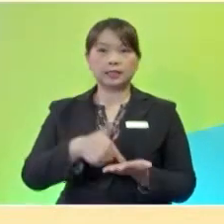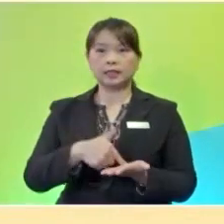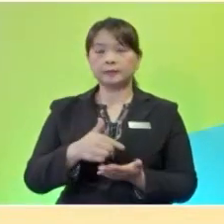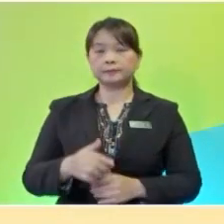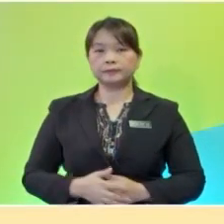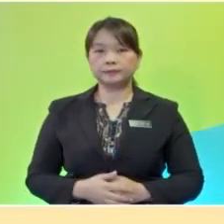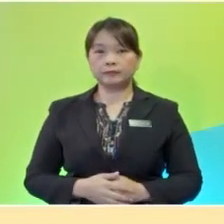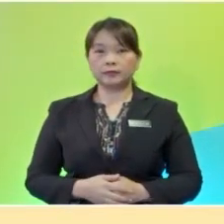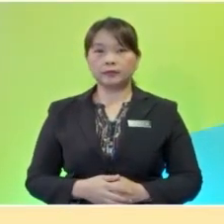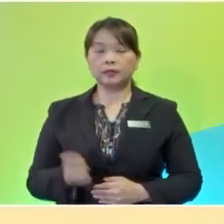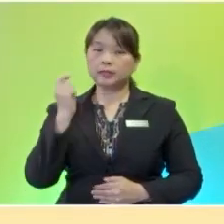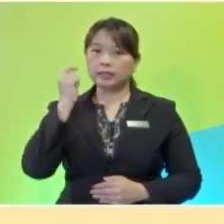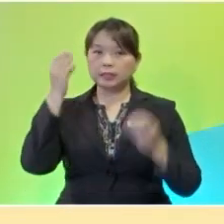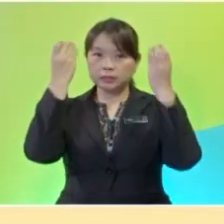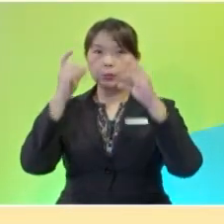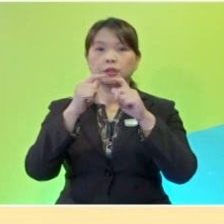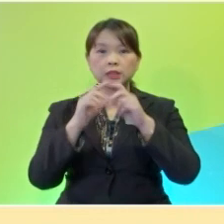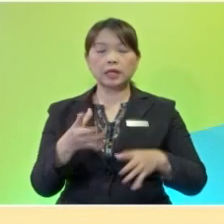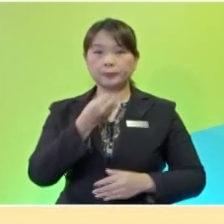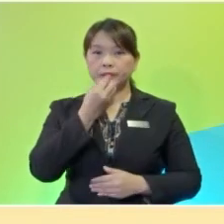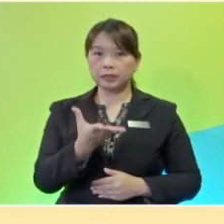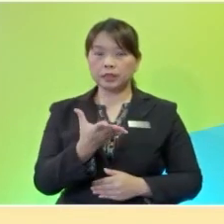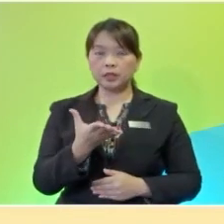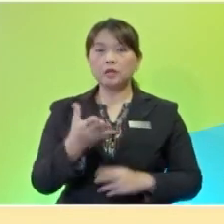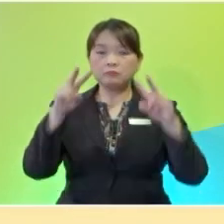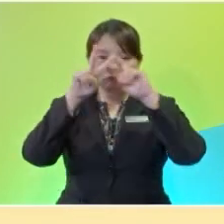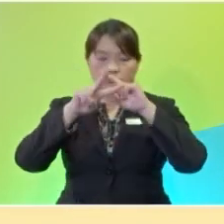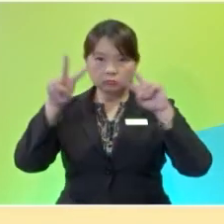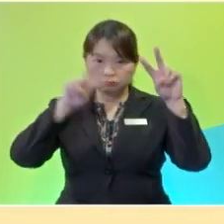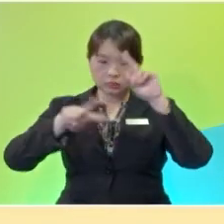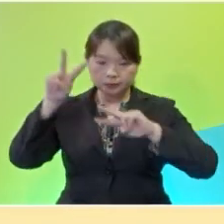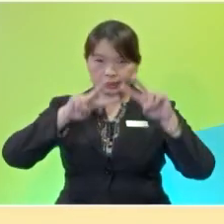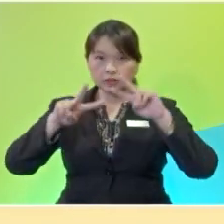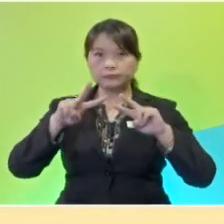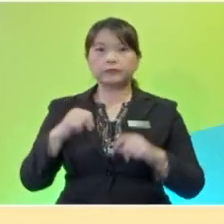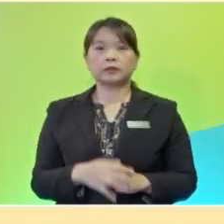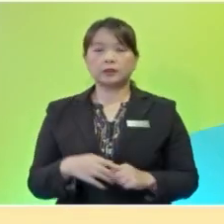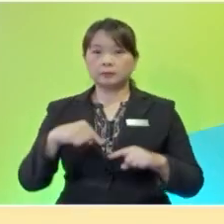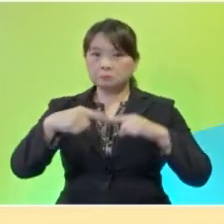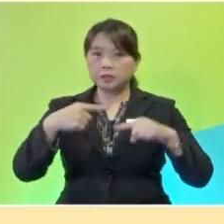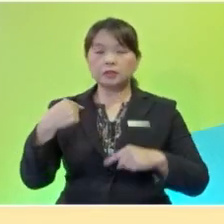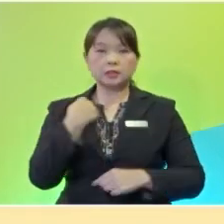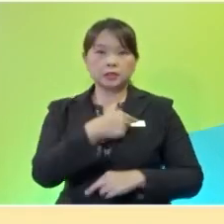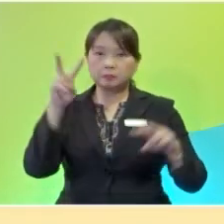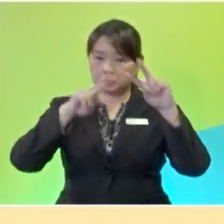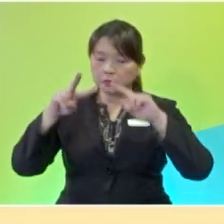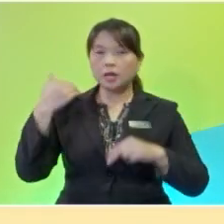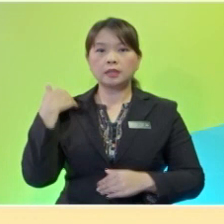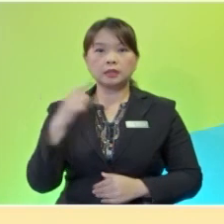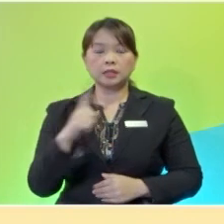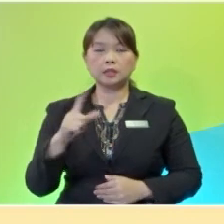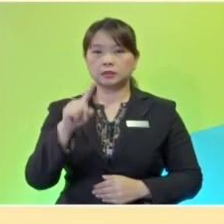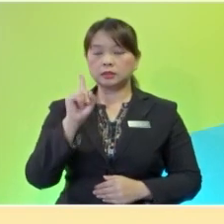说。好，刚才我这里提到的就是观察，那么观察呢可以是我们观察学生的学习的一个行为的改